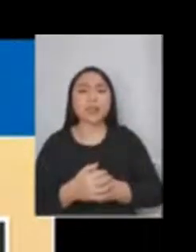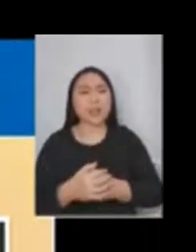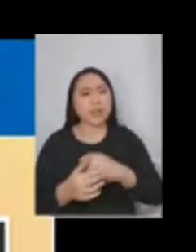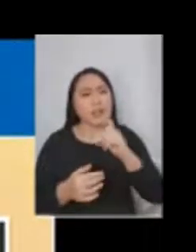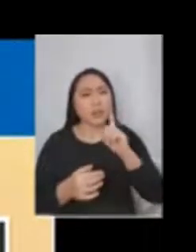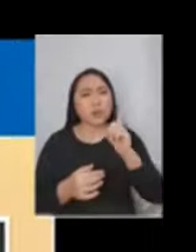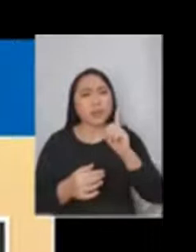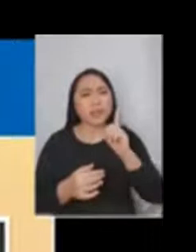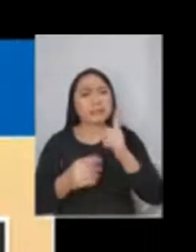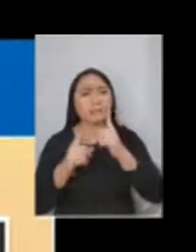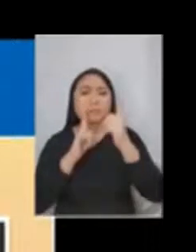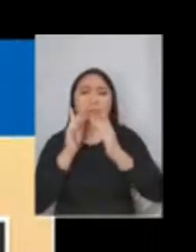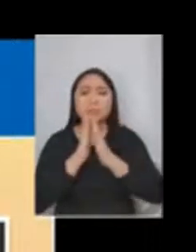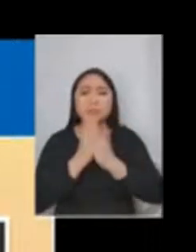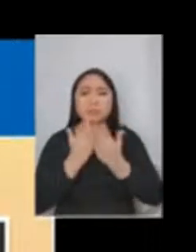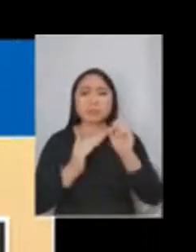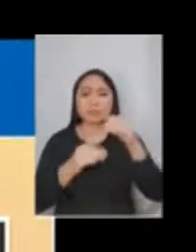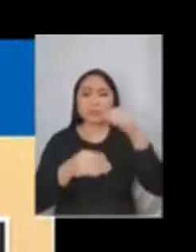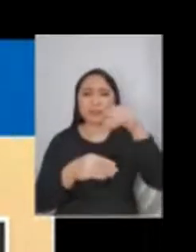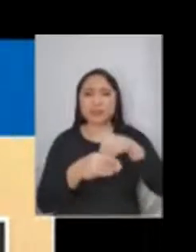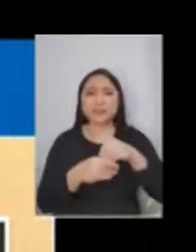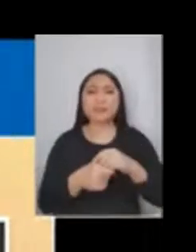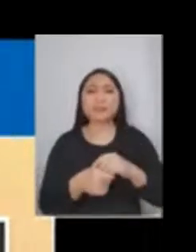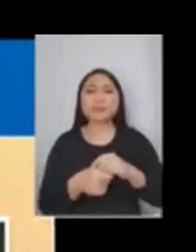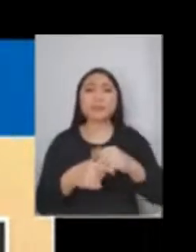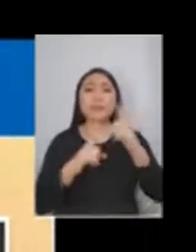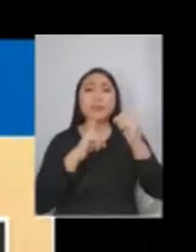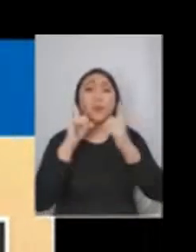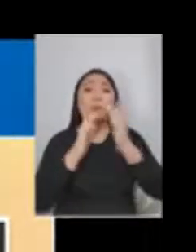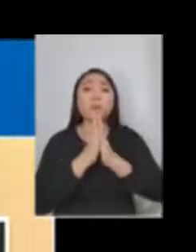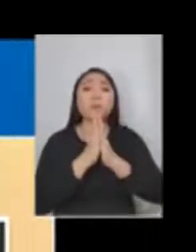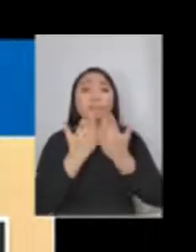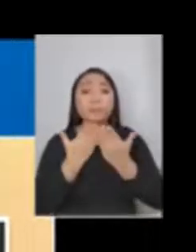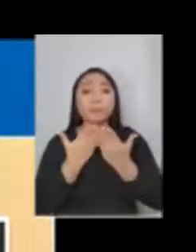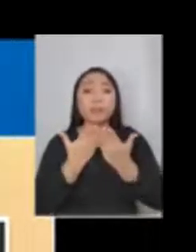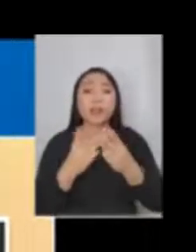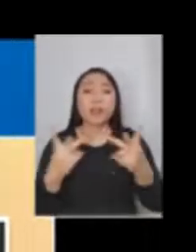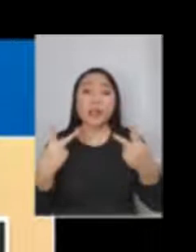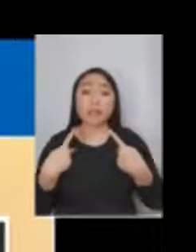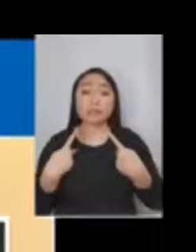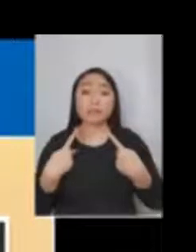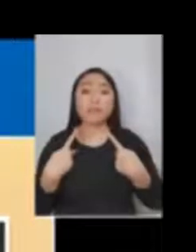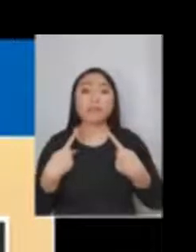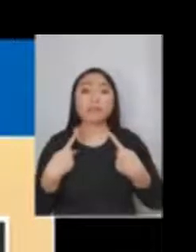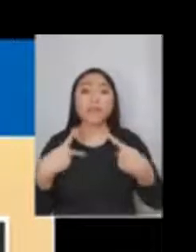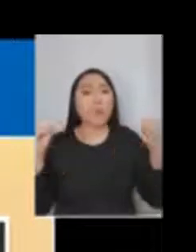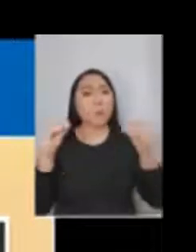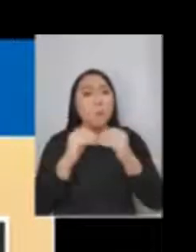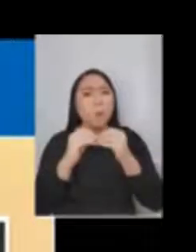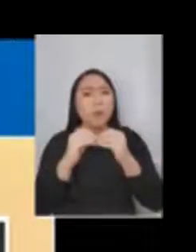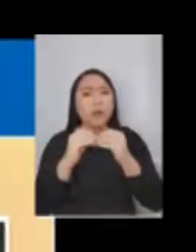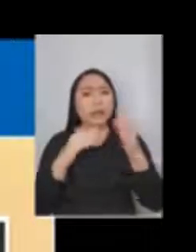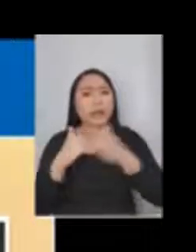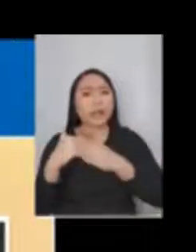materials. We have interactive videos, full videos, and